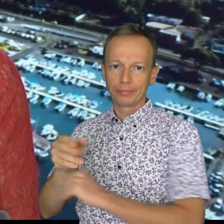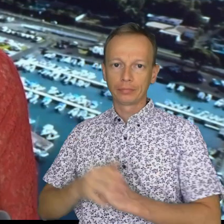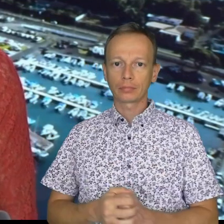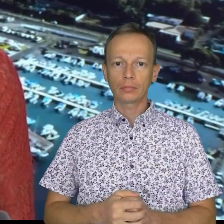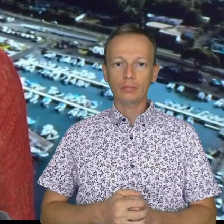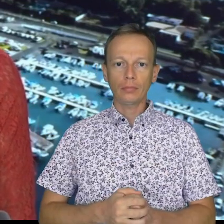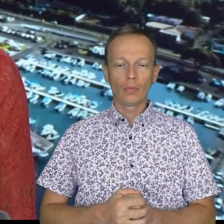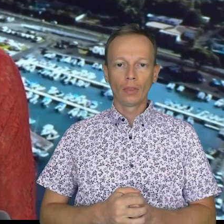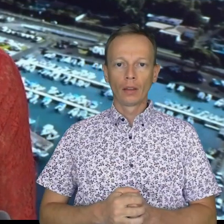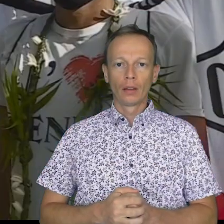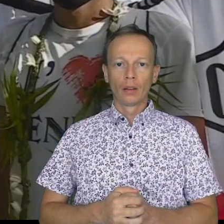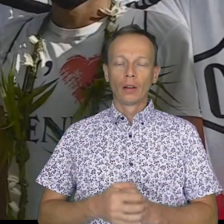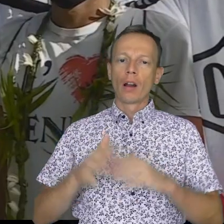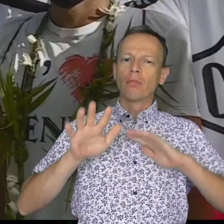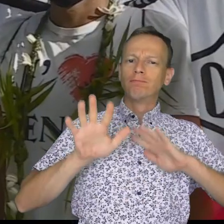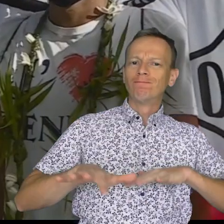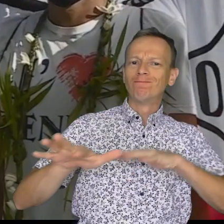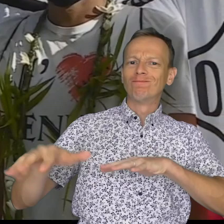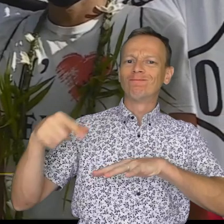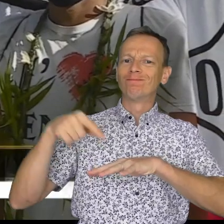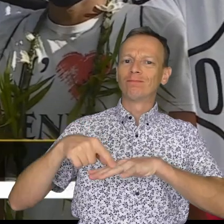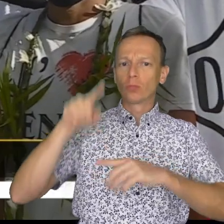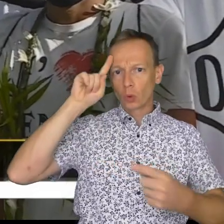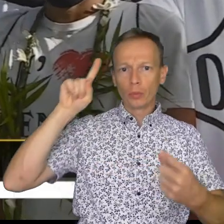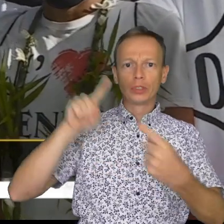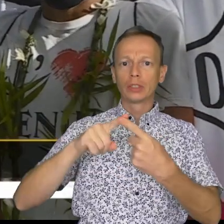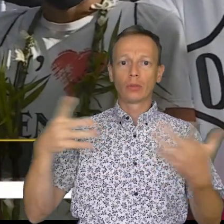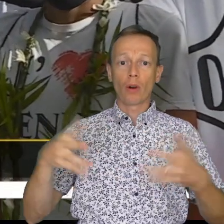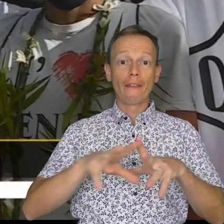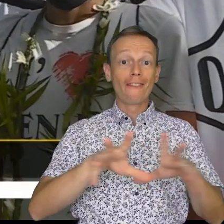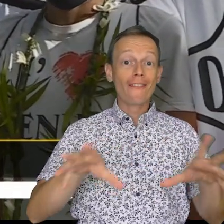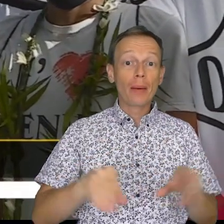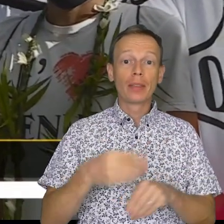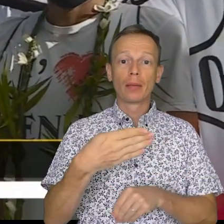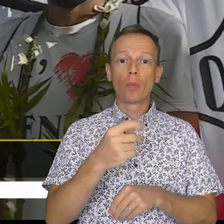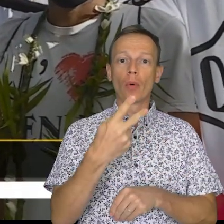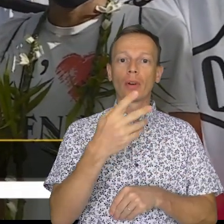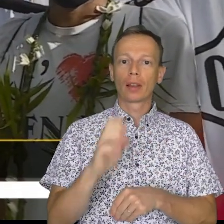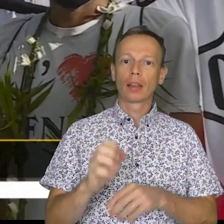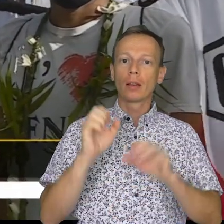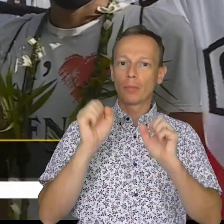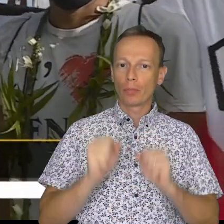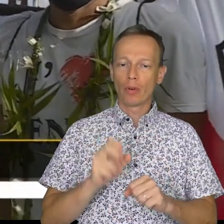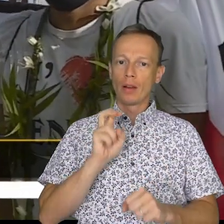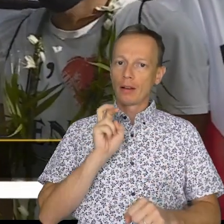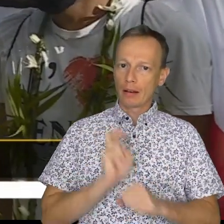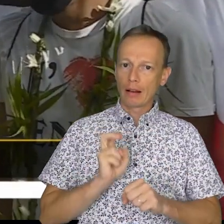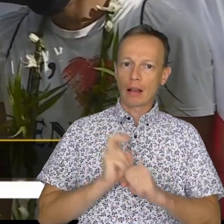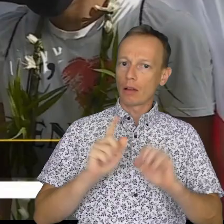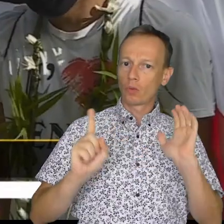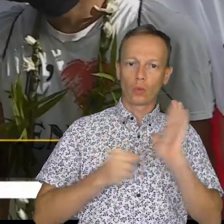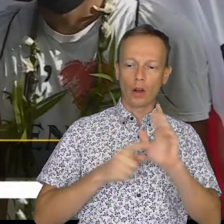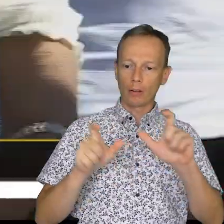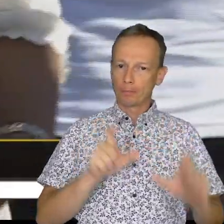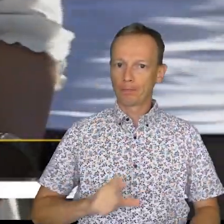Vanfo. L'objectif de cette marche, c'est pour que la famille Moké puisse récupérer en fait la